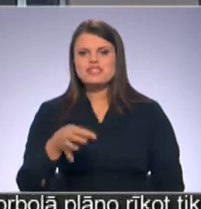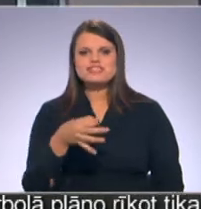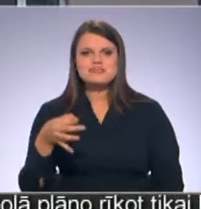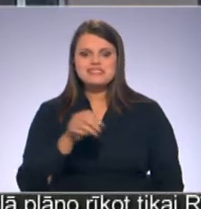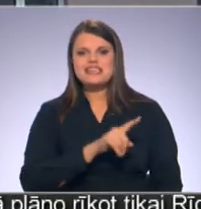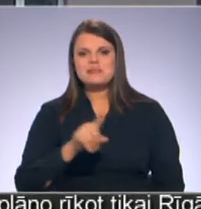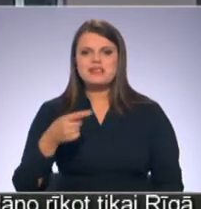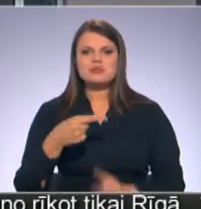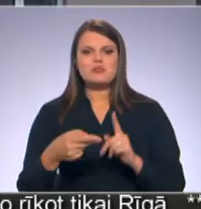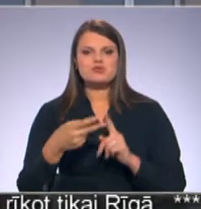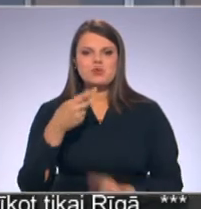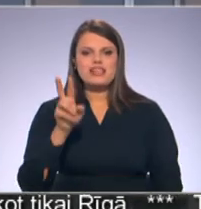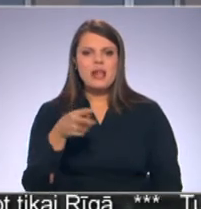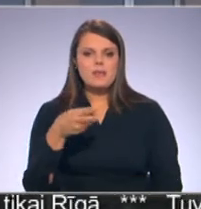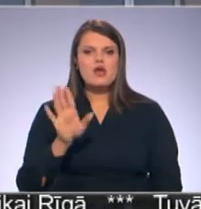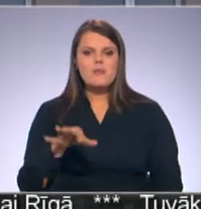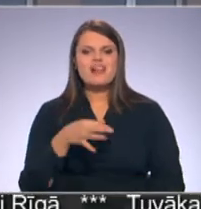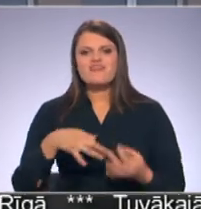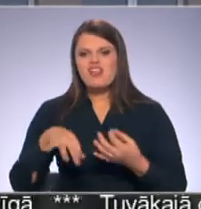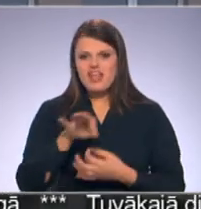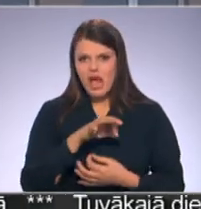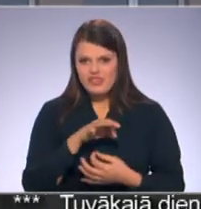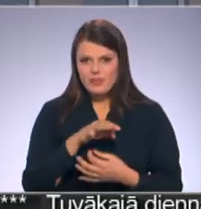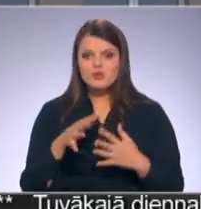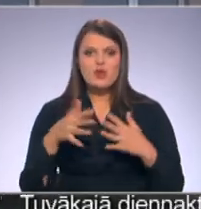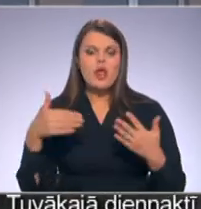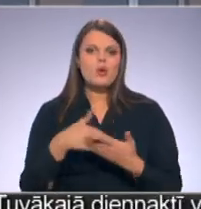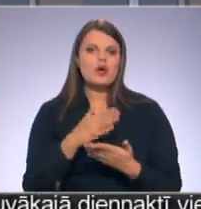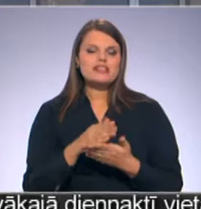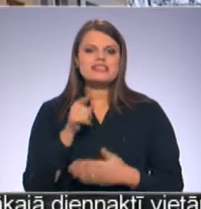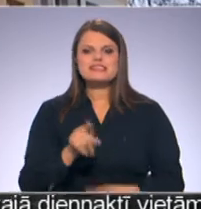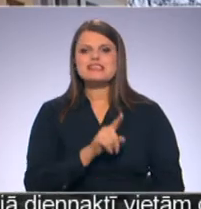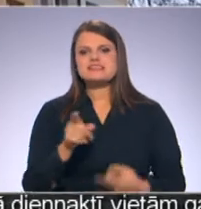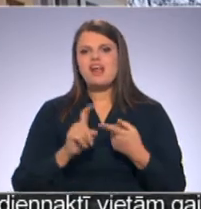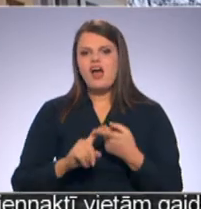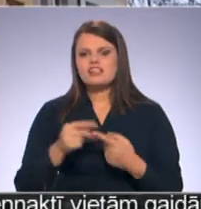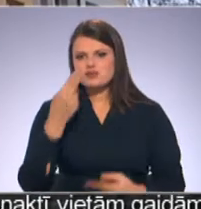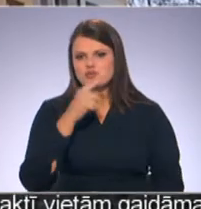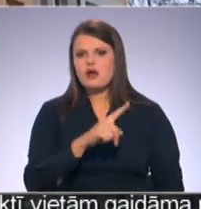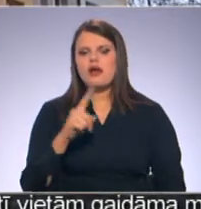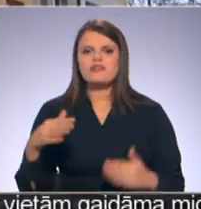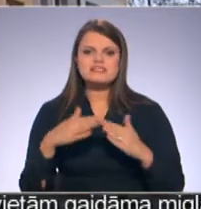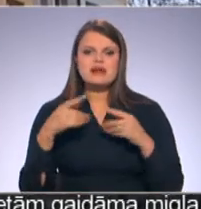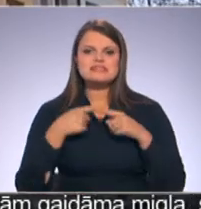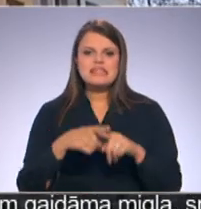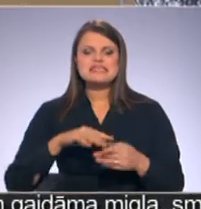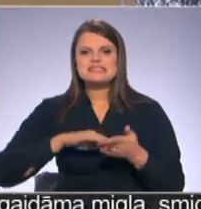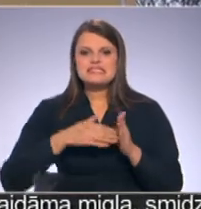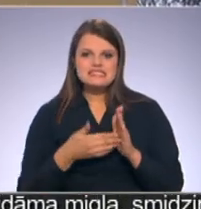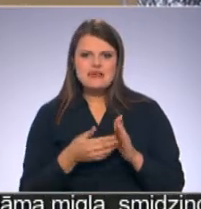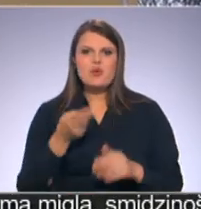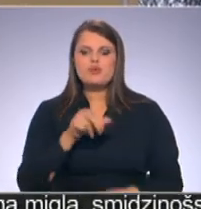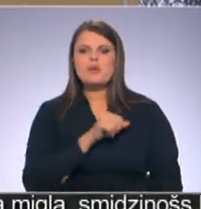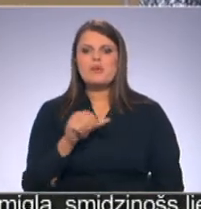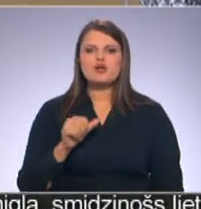centiem līdz pat 1,5 eiro par kvadrātmetru. Lielākoties tas esot atkarīgs no katras mājas tehniskā stāvokļa un